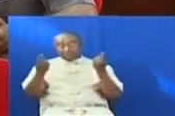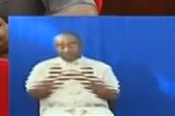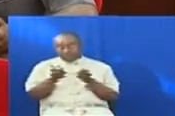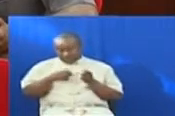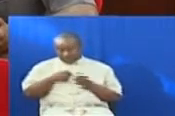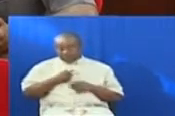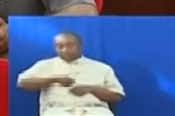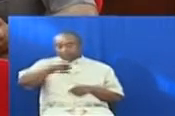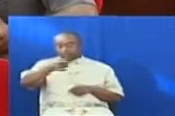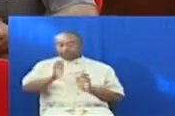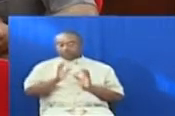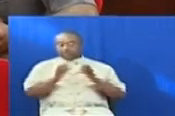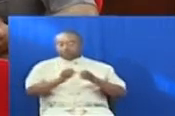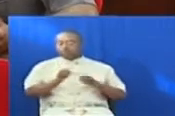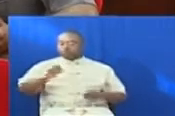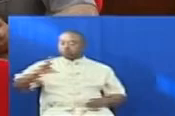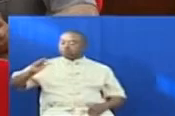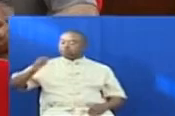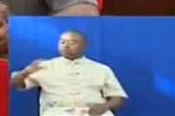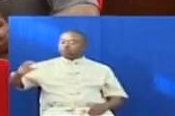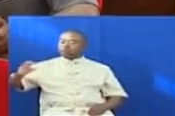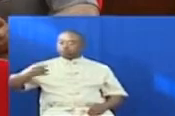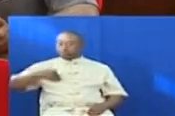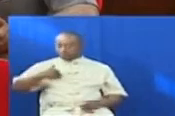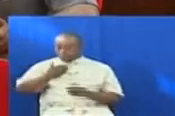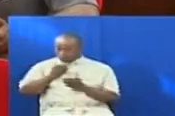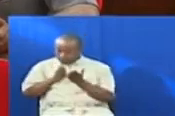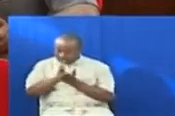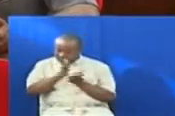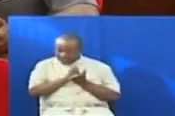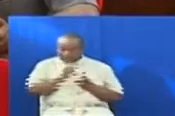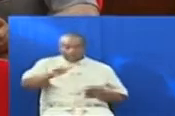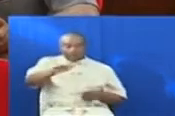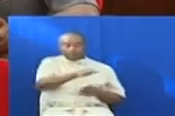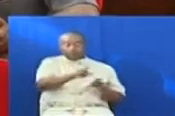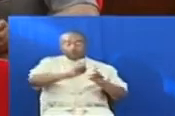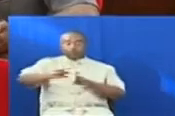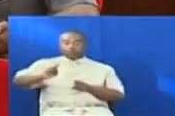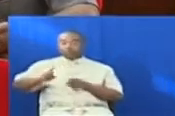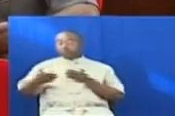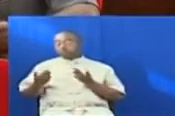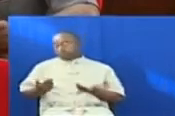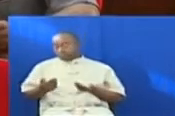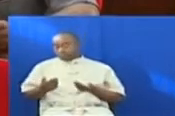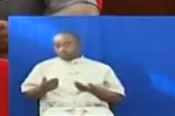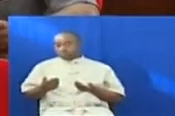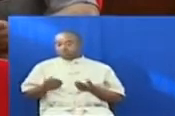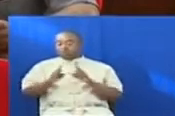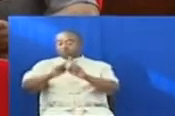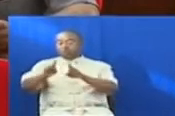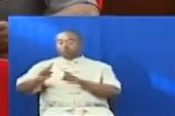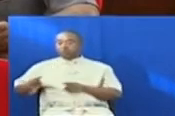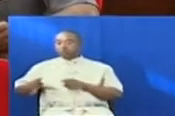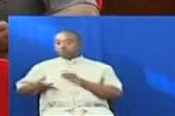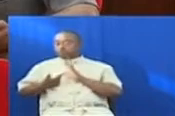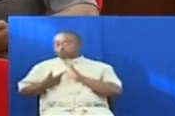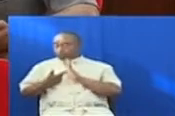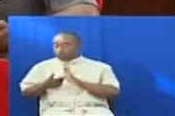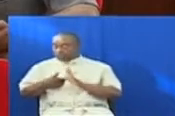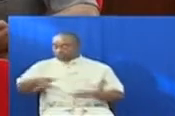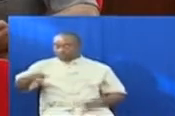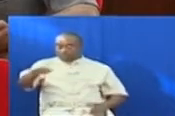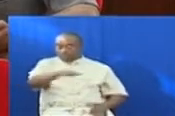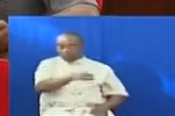ya laki kwa kupitia maeneo mbalimbali na kuonyesha maeneo ambayo yanapaswa kuangaliwa kwa